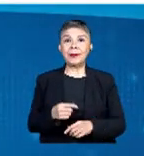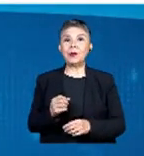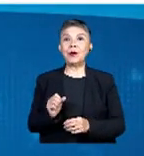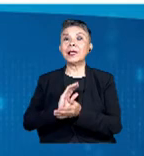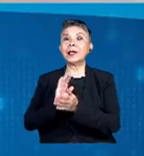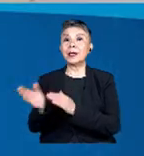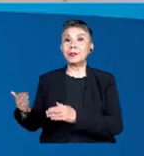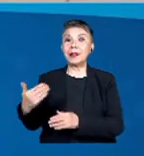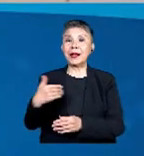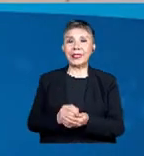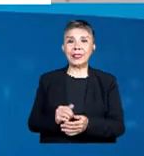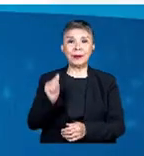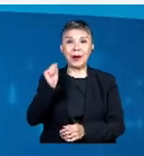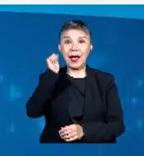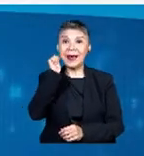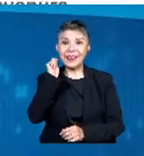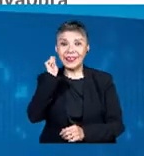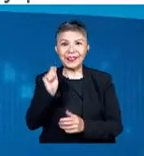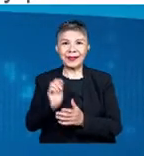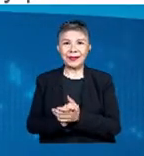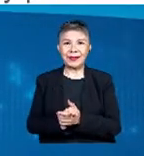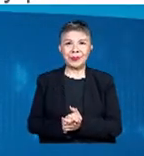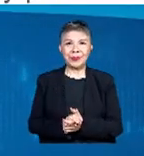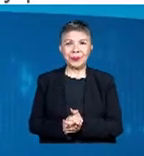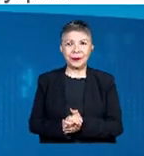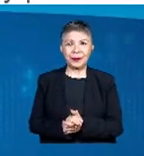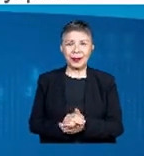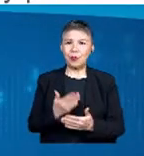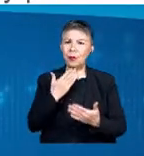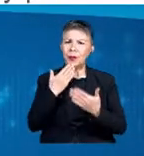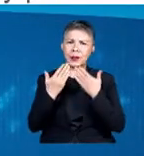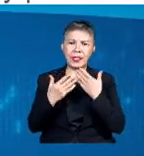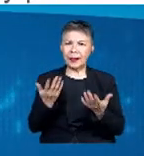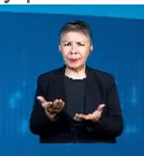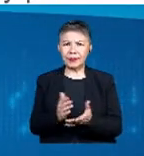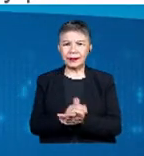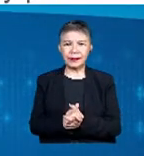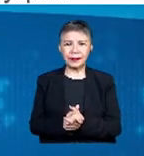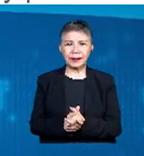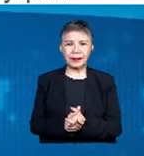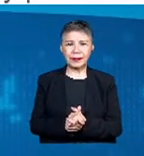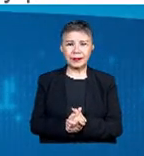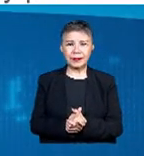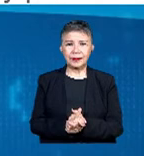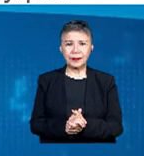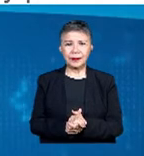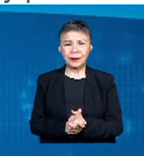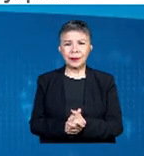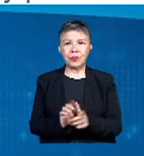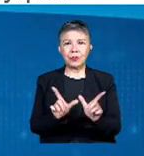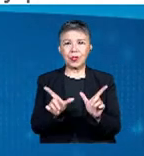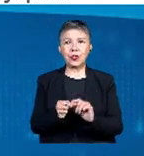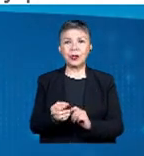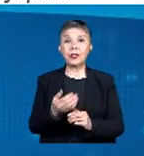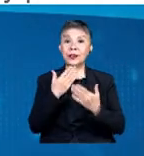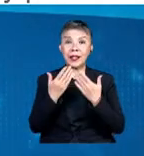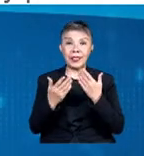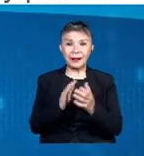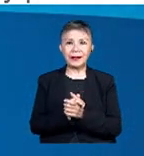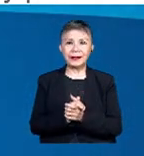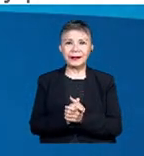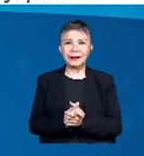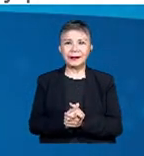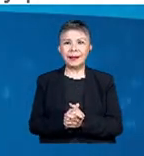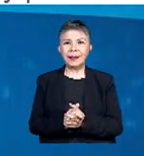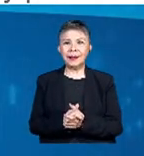Mbak Angki dulu nih. Mungkin Mbak Angki juga mau bertanya begitu ya ke Pak Wali Kota, juga tidak apa-apa, nanti akan saya